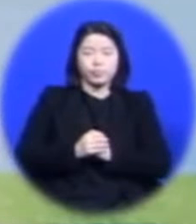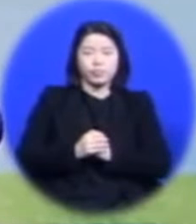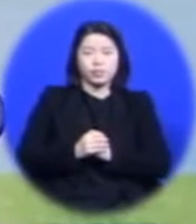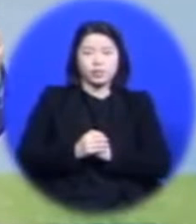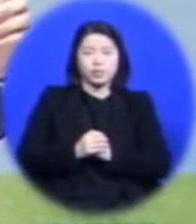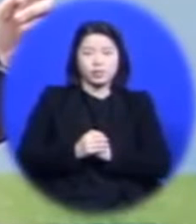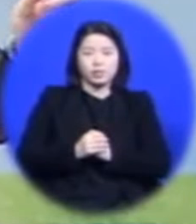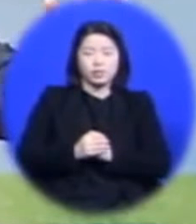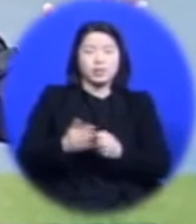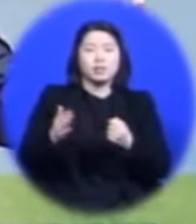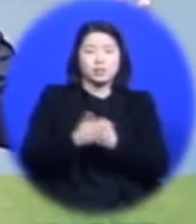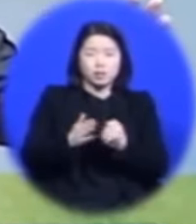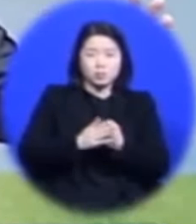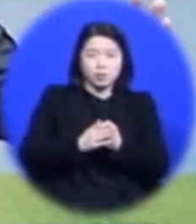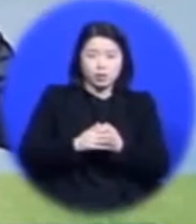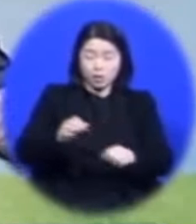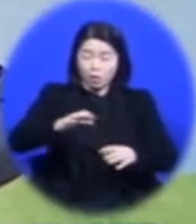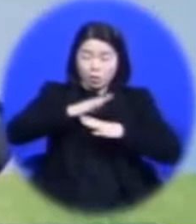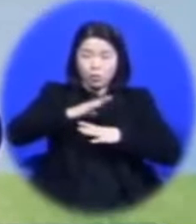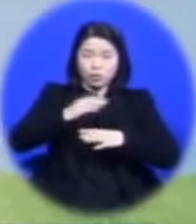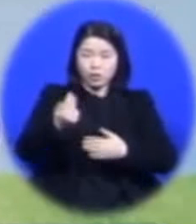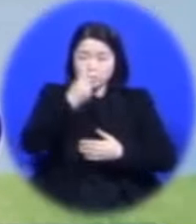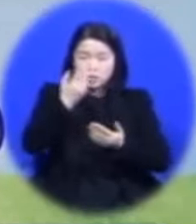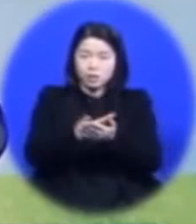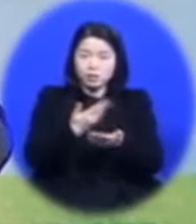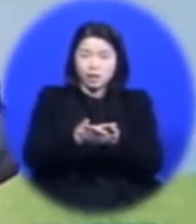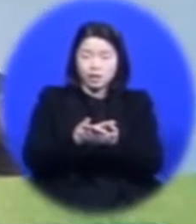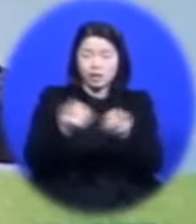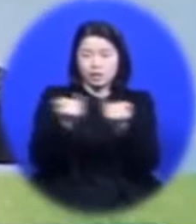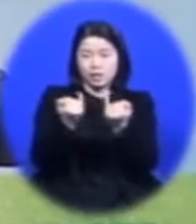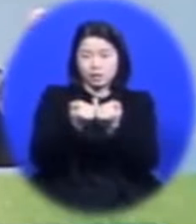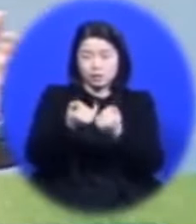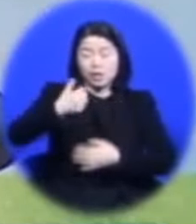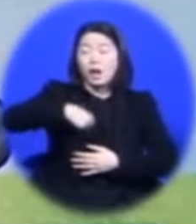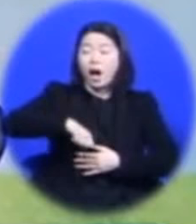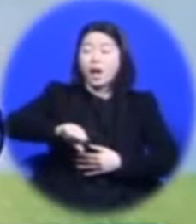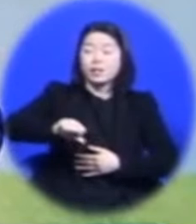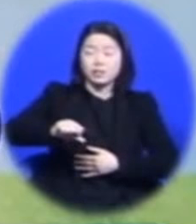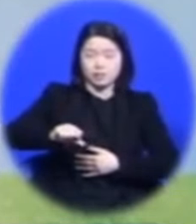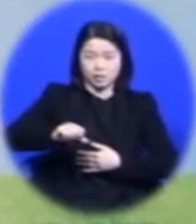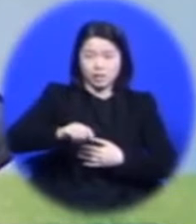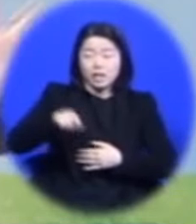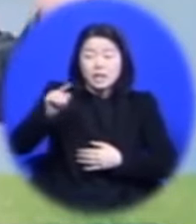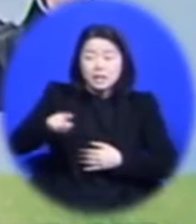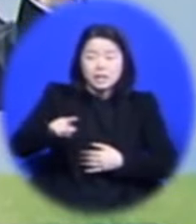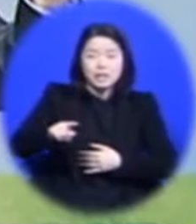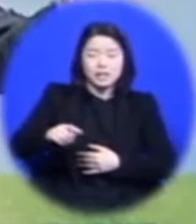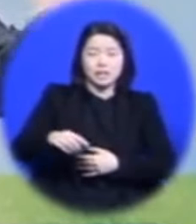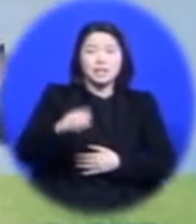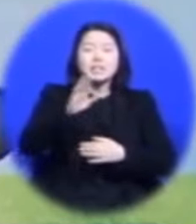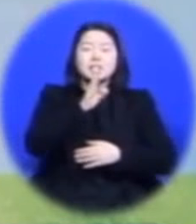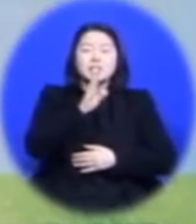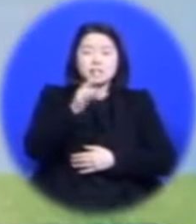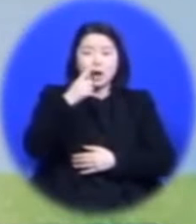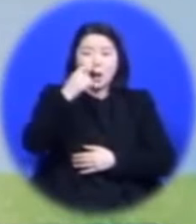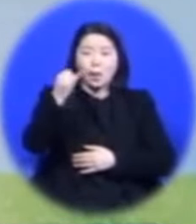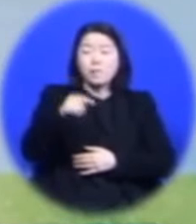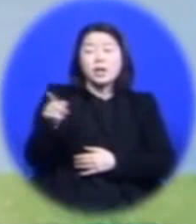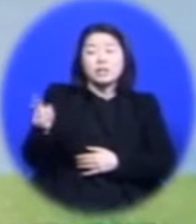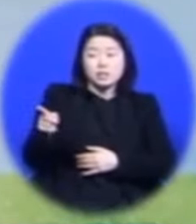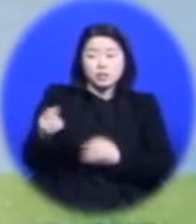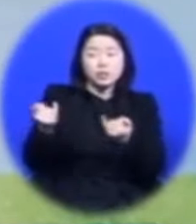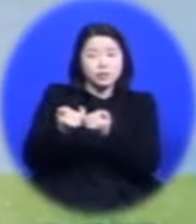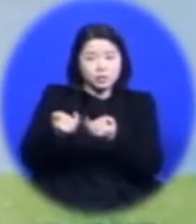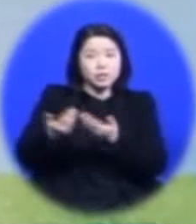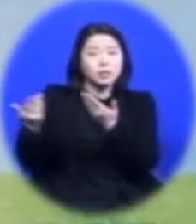주소서 기업을 하고 살려 달라고 한 여인의 아들이다이 아이의 친엄마는 저 여자다 뭐 그런